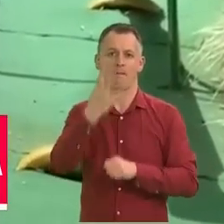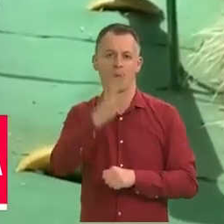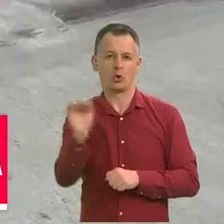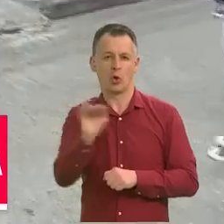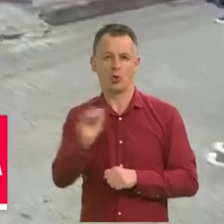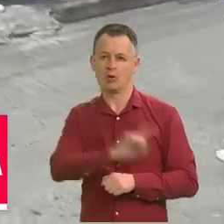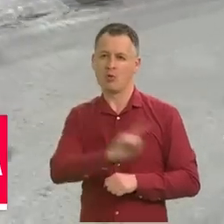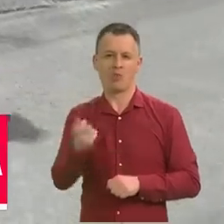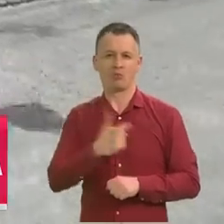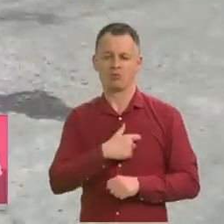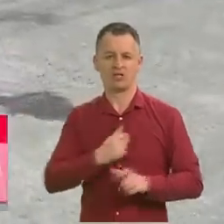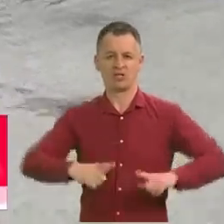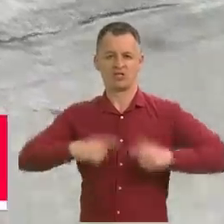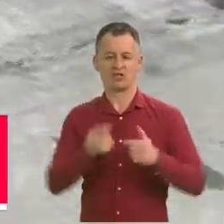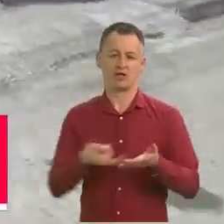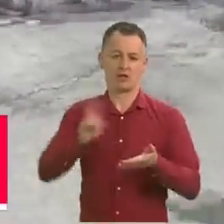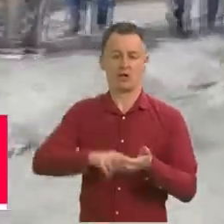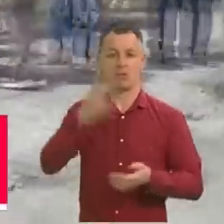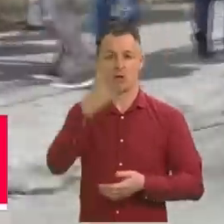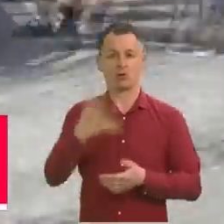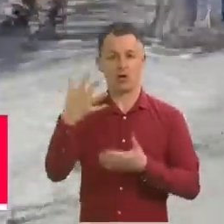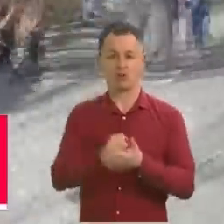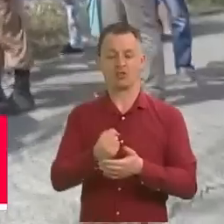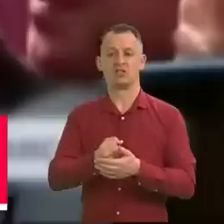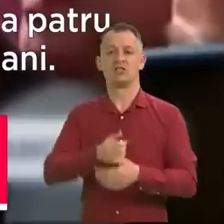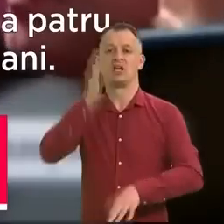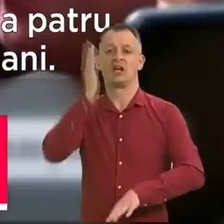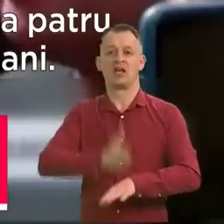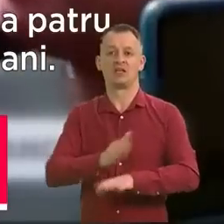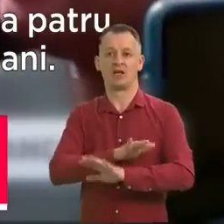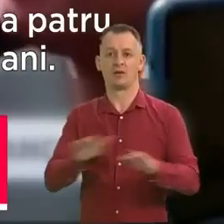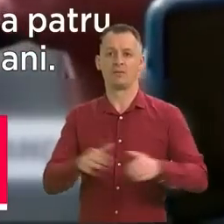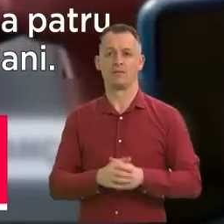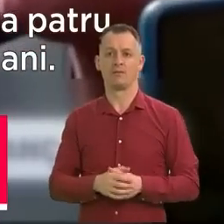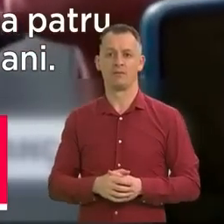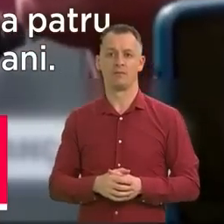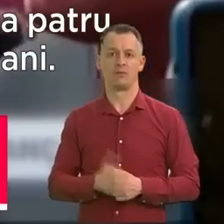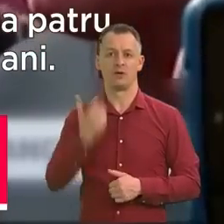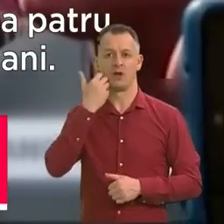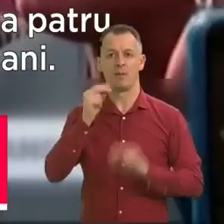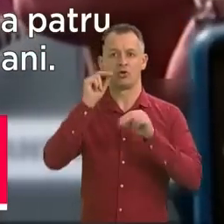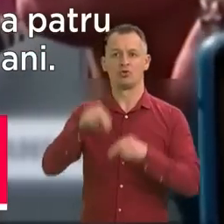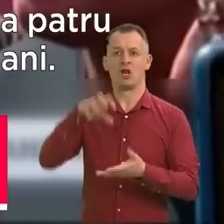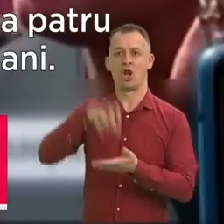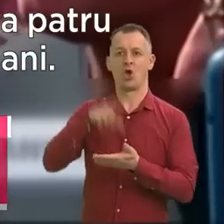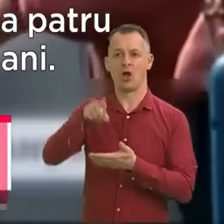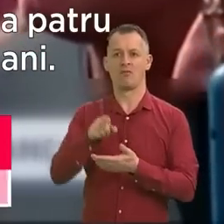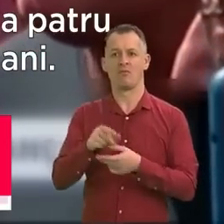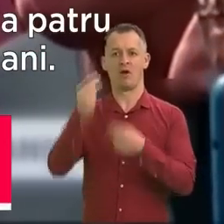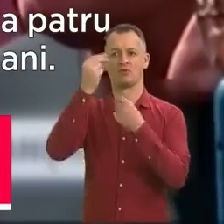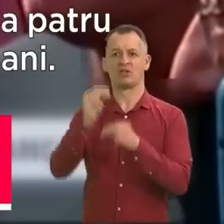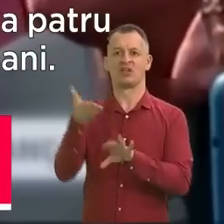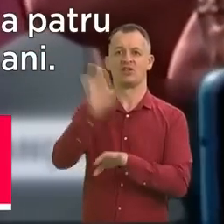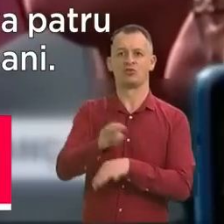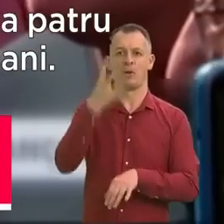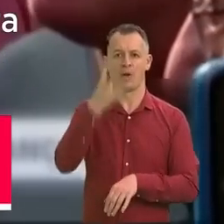n-au mai avut nicio șansă, iar pe alți 4 a reușit doar să-i rănească. 8 de 4 crianças, sendo 3 meninos e uma menina, na